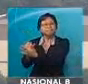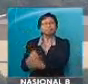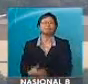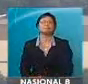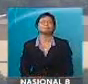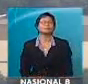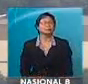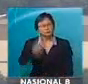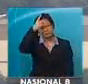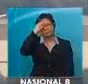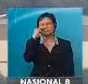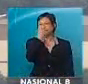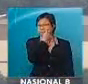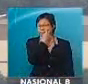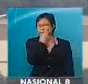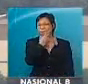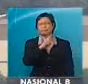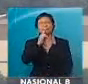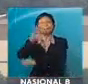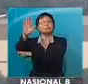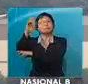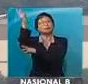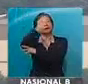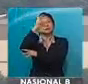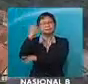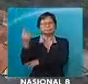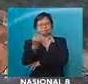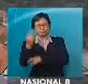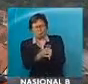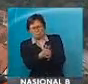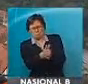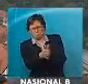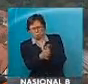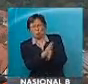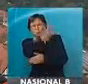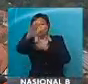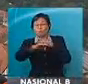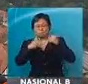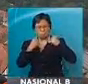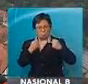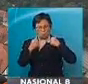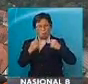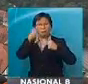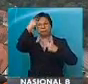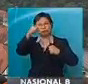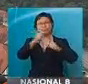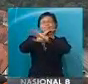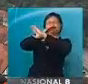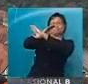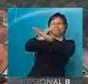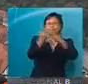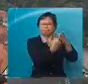keganasan ser Najib juga memberi jaminan kerajaan akan sentiasa berusaha dengan segala kekuatan yang ada untuk melindungi